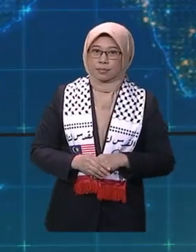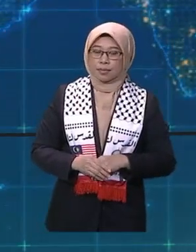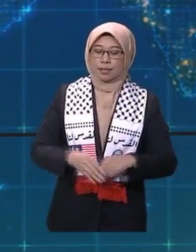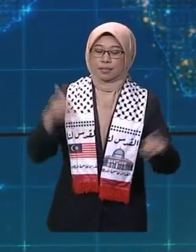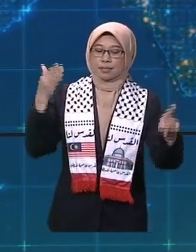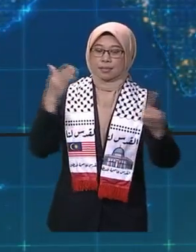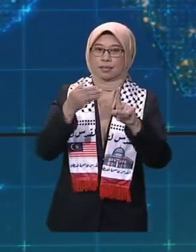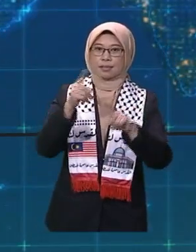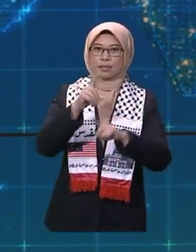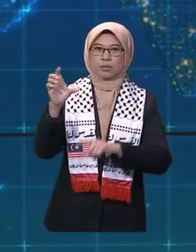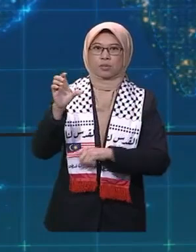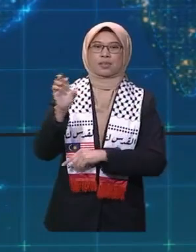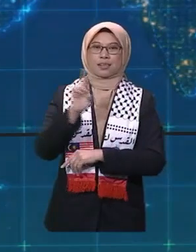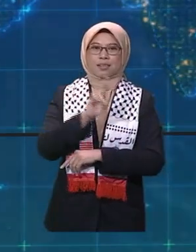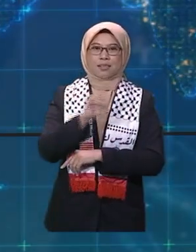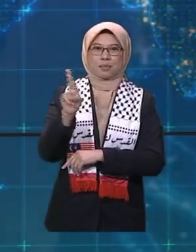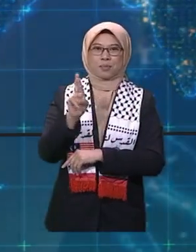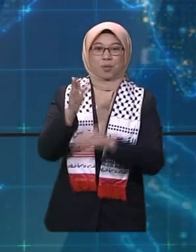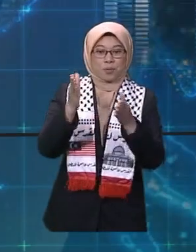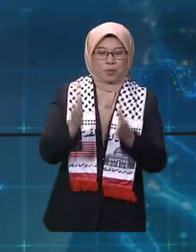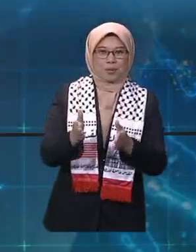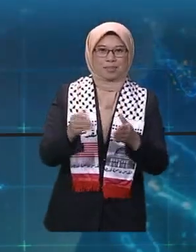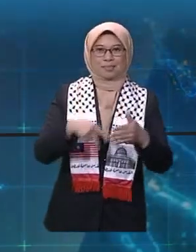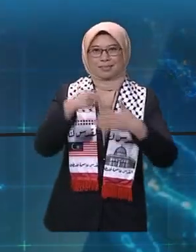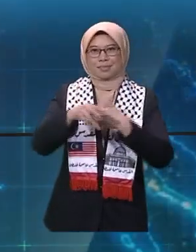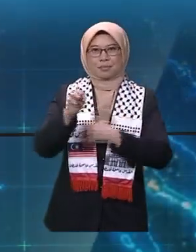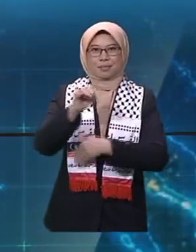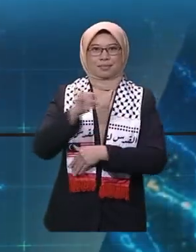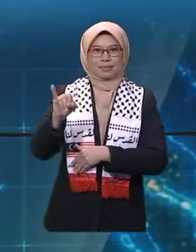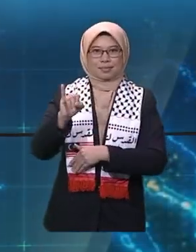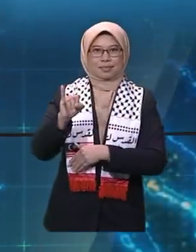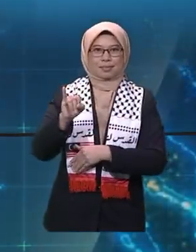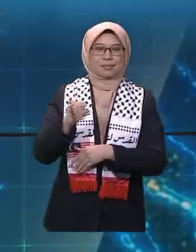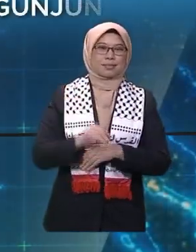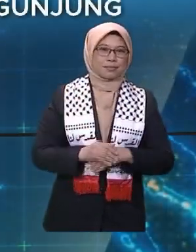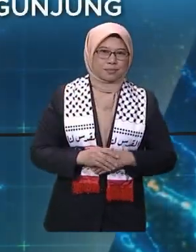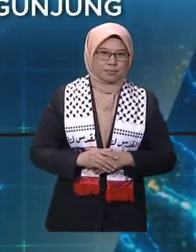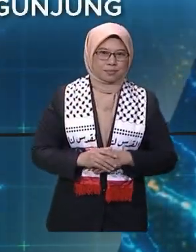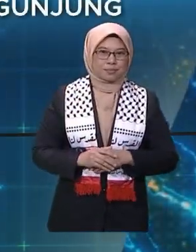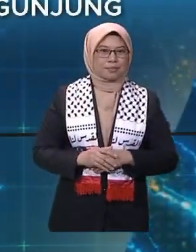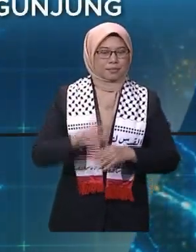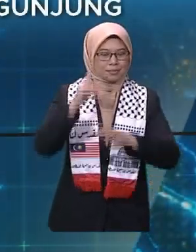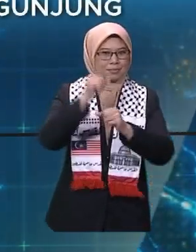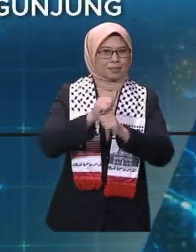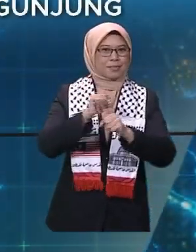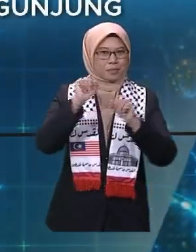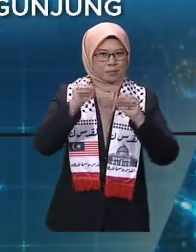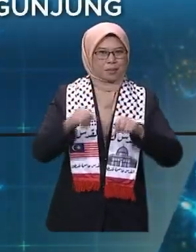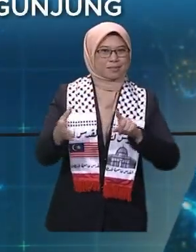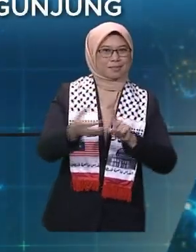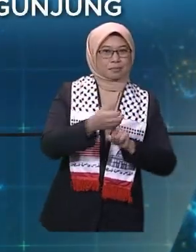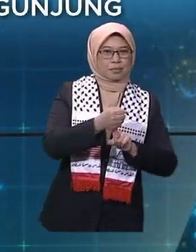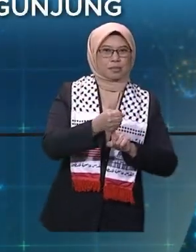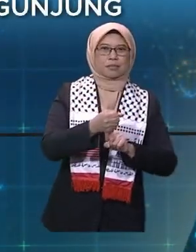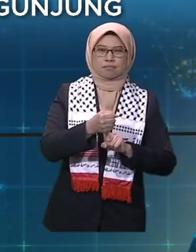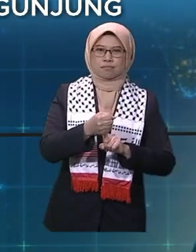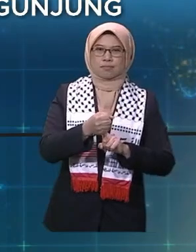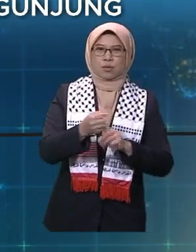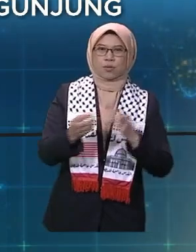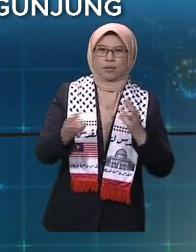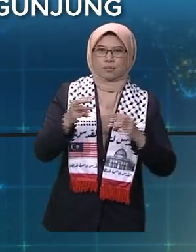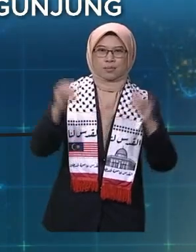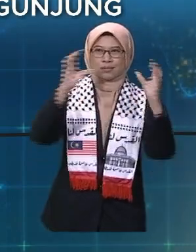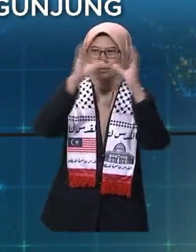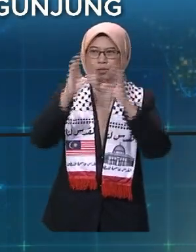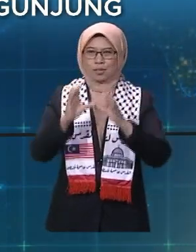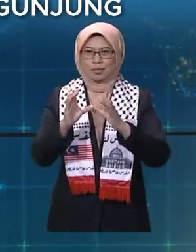Daripada itu, sasaran 100,000 pengunjung pada program Madani Rakyat 2024 Zon Selatan diyakini dapat dicapai meskipun keadaan cuaca